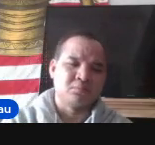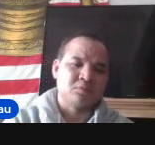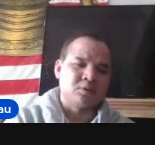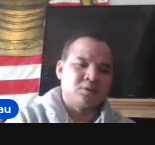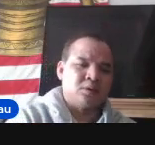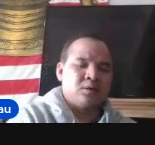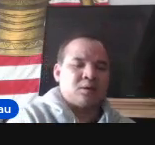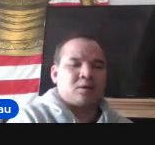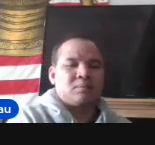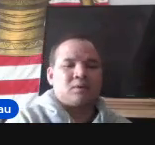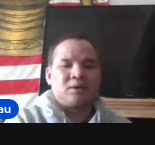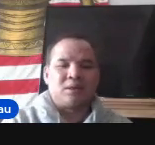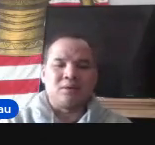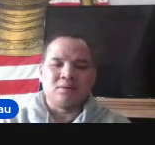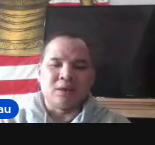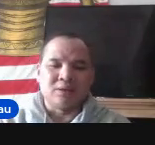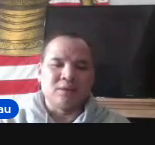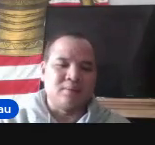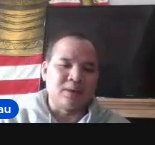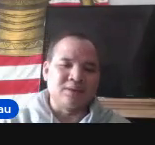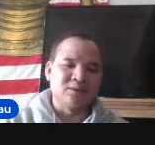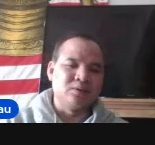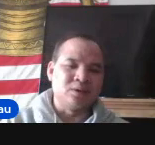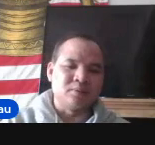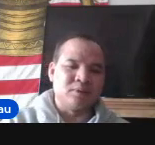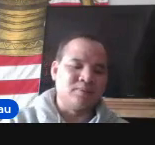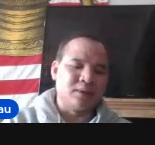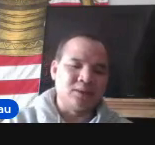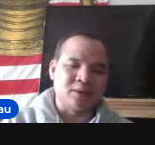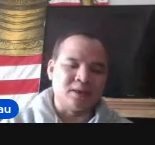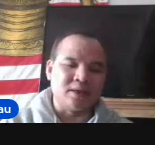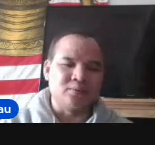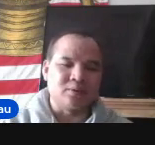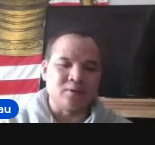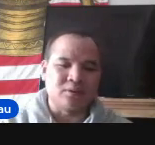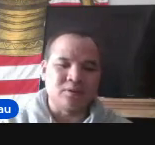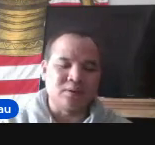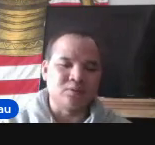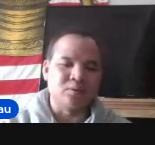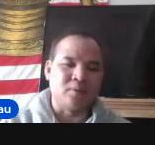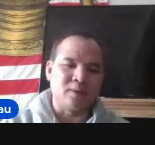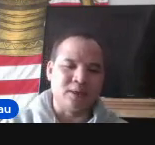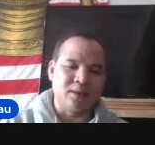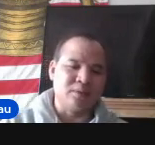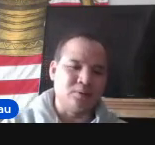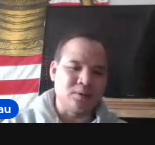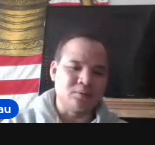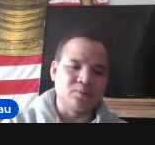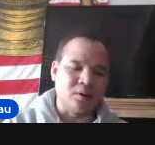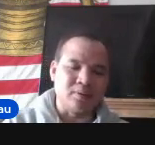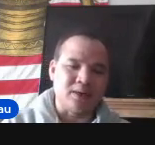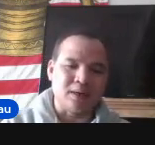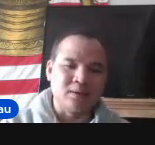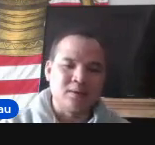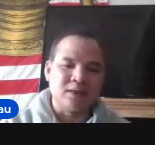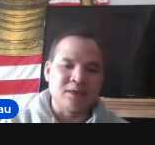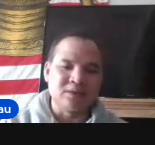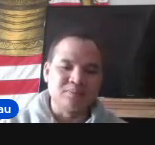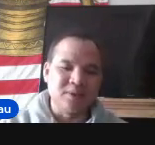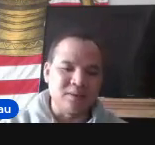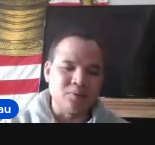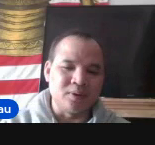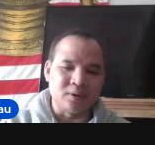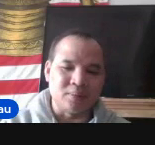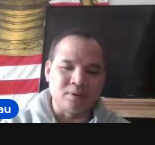จจะมีการอารุ่มอร่วย ก็มันอย่างนั้นแล้วที่เราไปขายคีโนแล้ว น ะว่าอย่าง น ั้น นี่แค่เมืองเดียวนี่แค่พูดถึงแค่เมืองเดียวดี